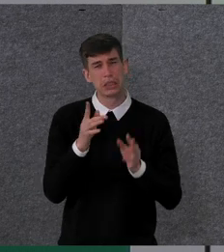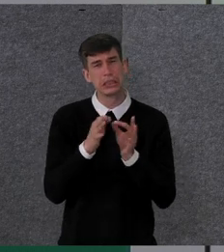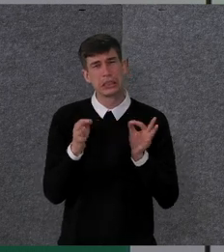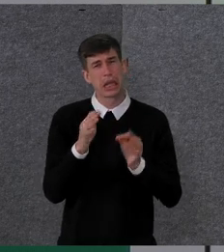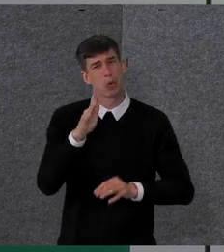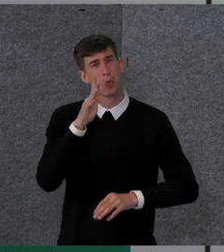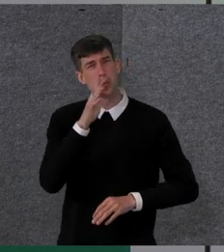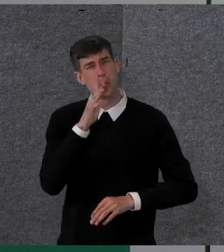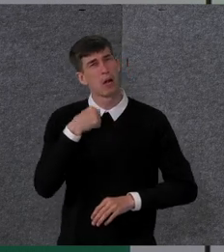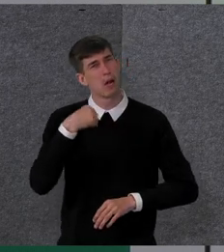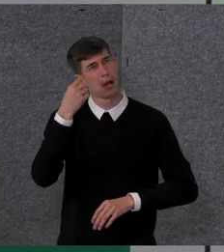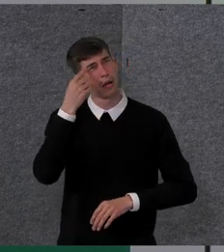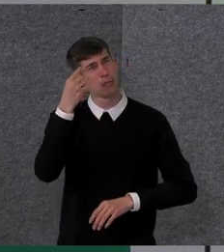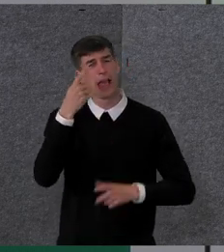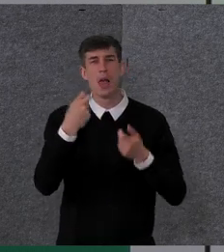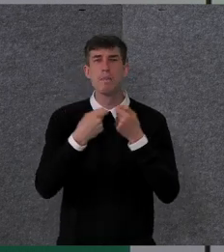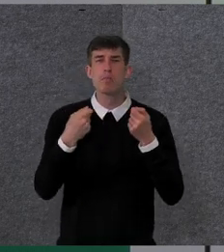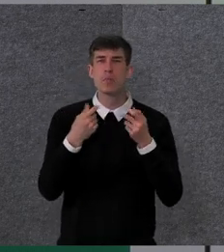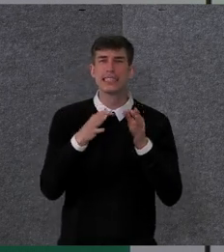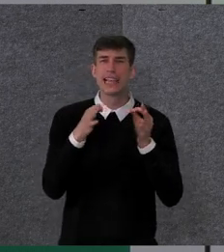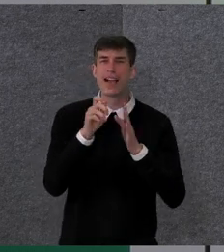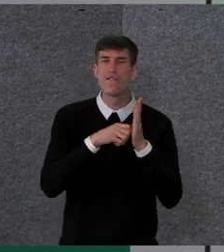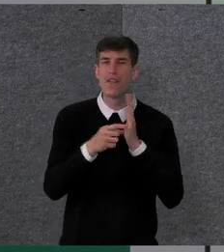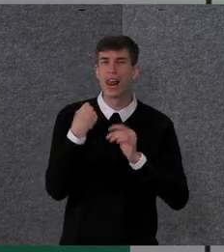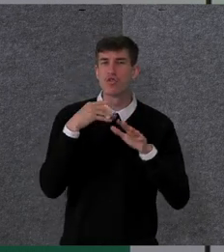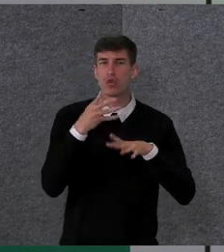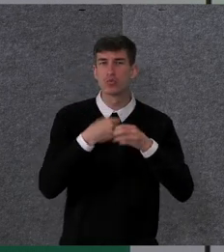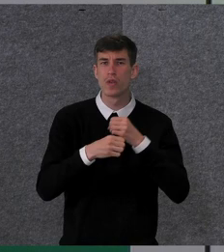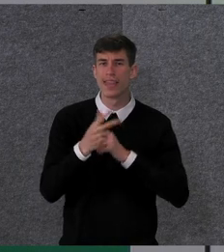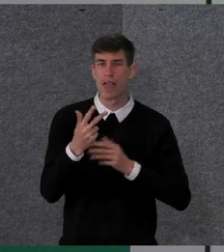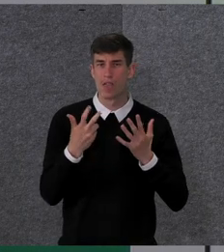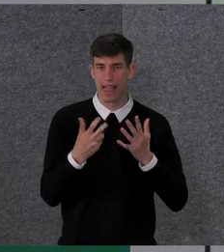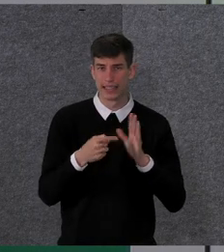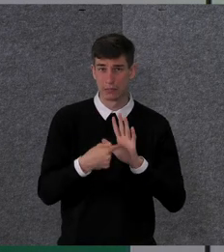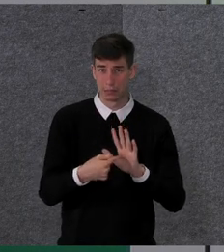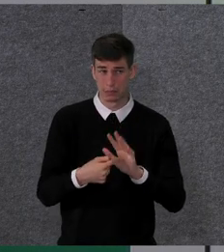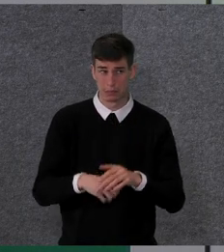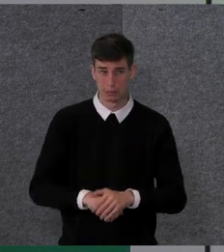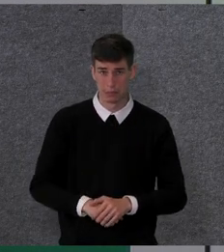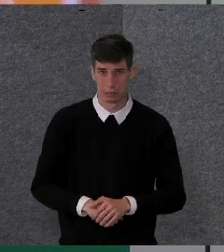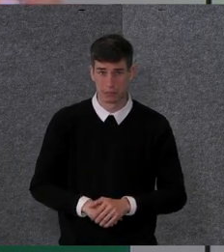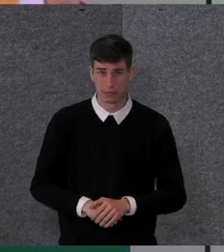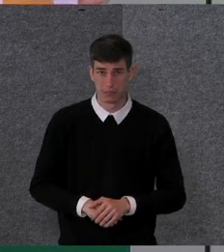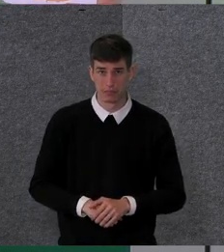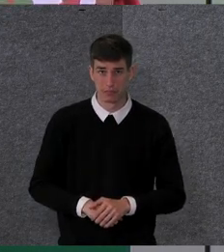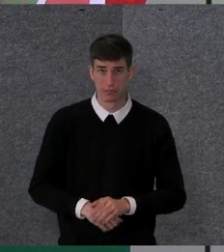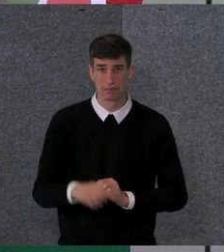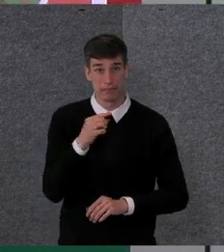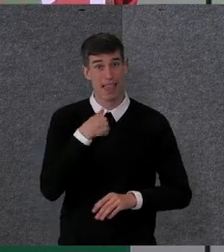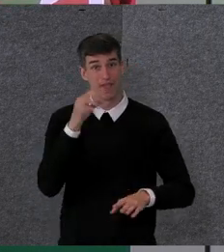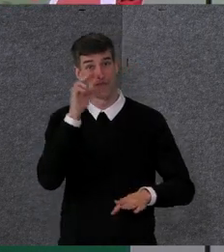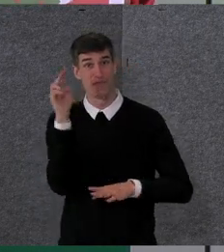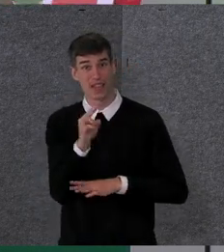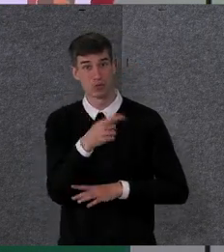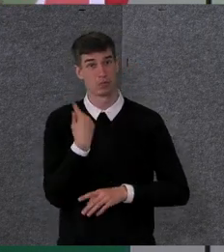Satz genauso wie ich sofort an das Bundestagswahlplakat von 1983 dazu. Es symbolisiert unsere Vision von